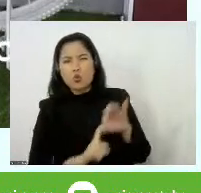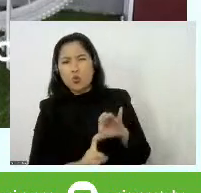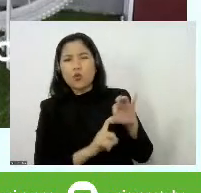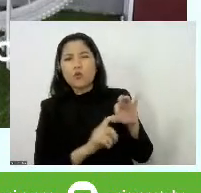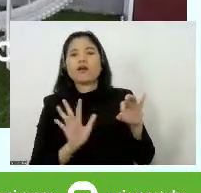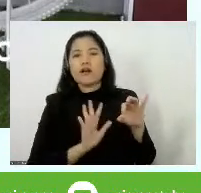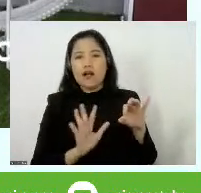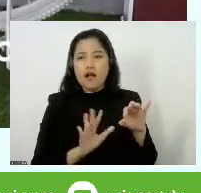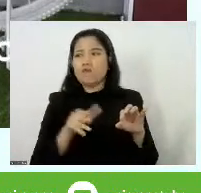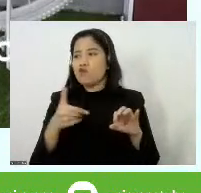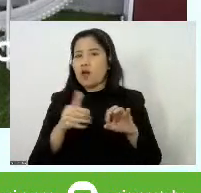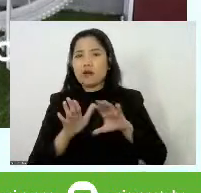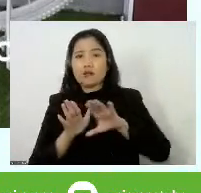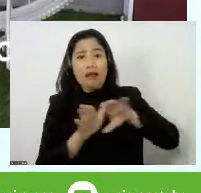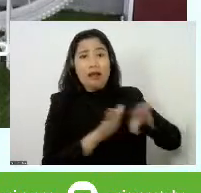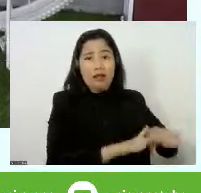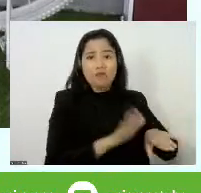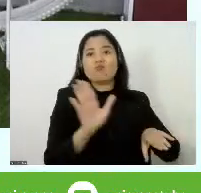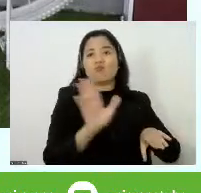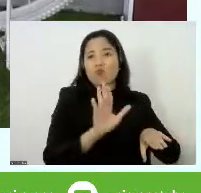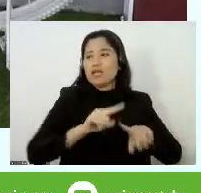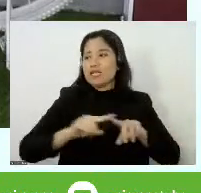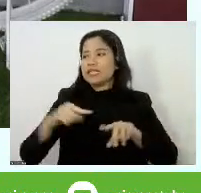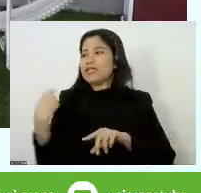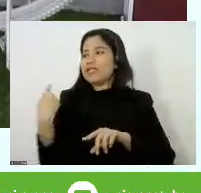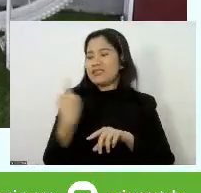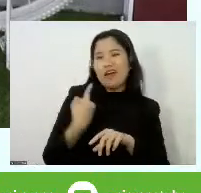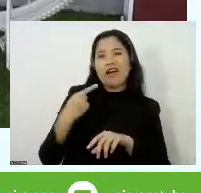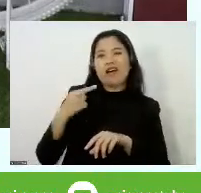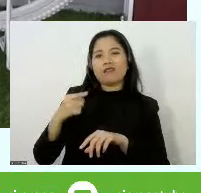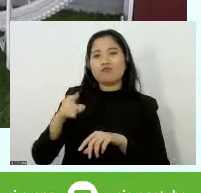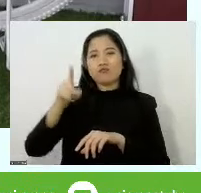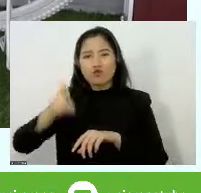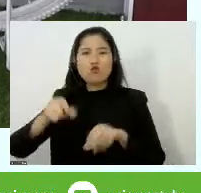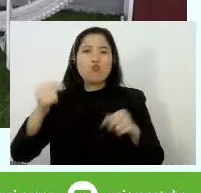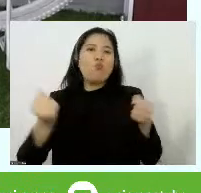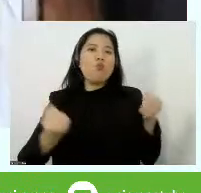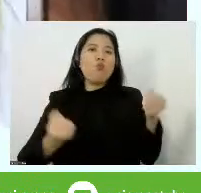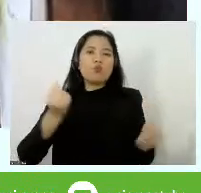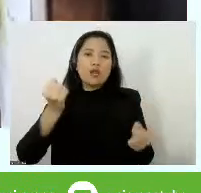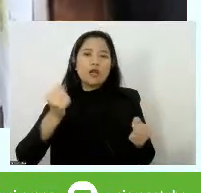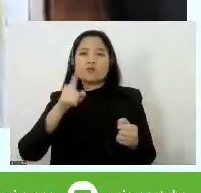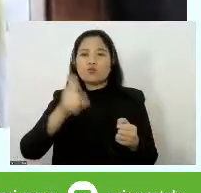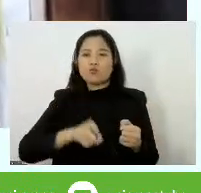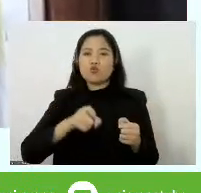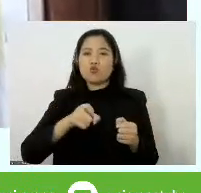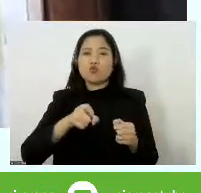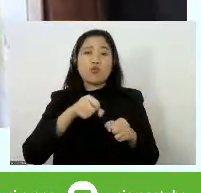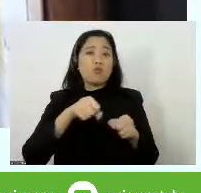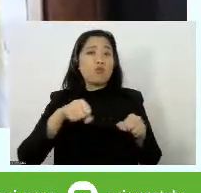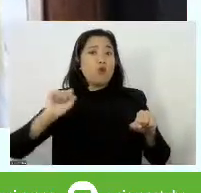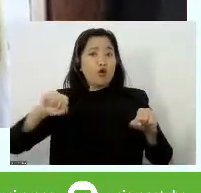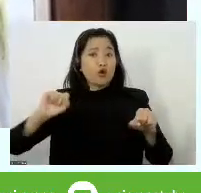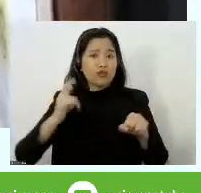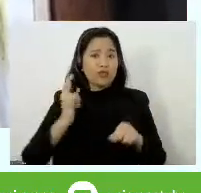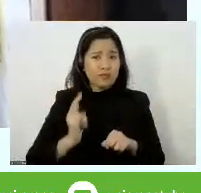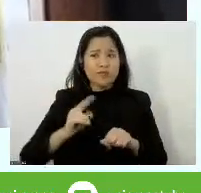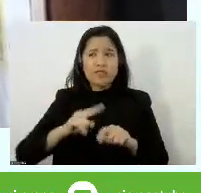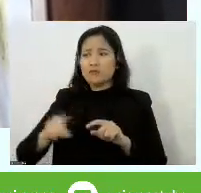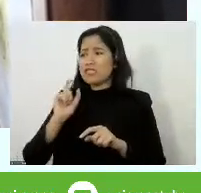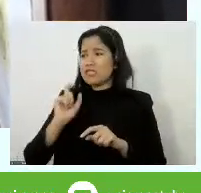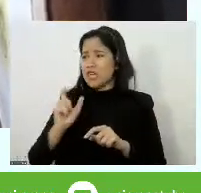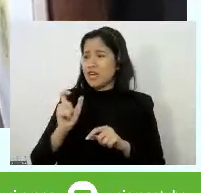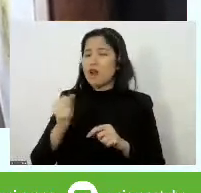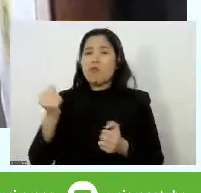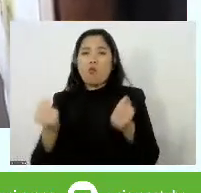meninggalkan sama sekali kita tetap butuh mobil butuh motor Tetapi bagaimana kendaraan bermotor tersebut kita bisa gunakan lebih bijak